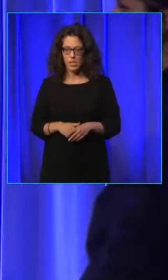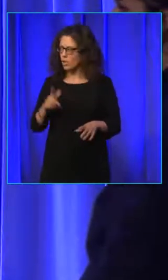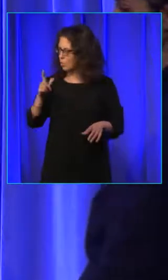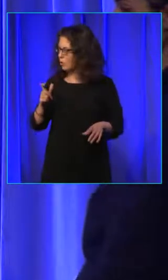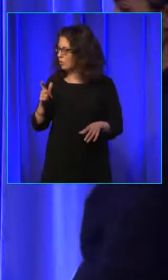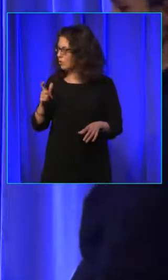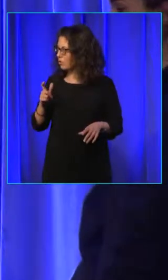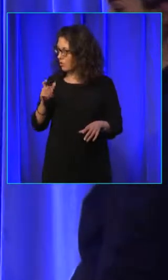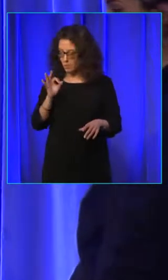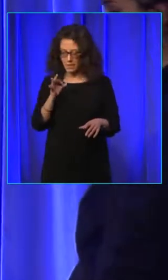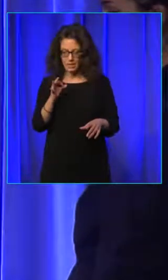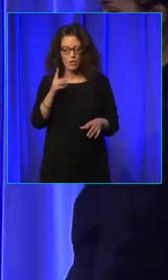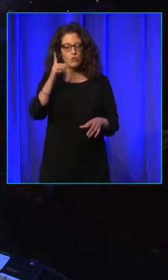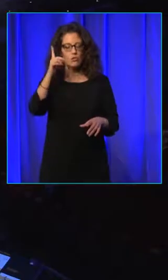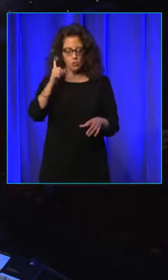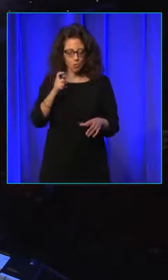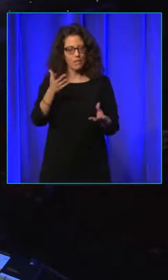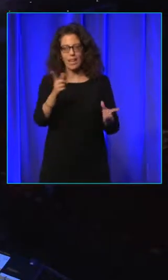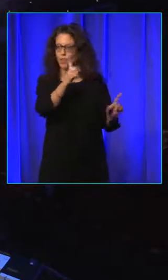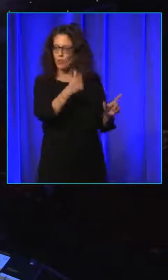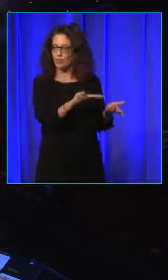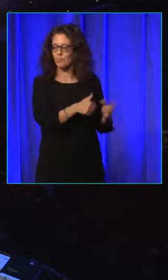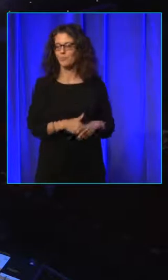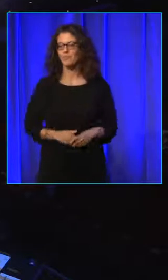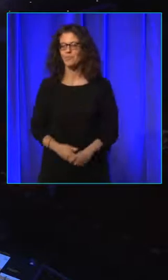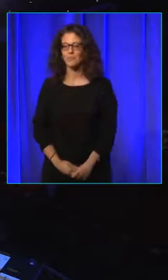Eh oui ? Elle commence.